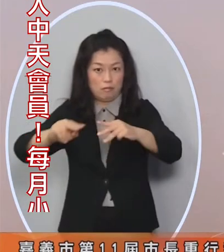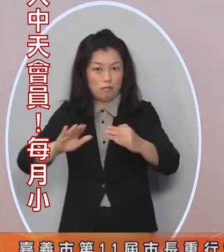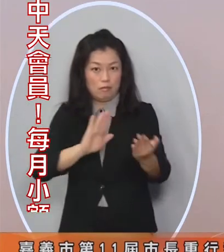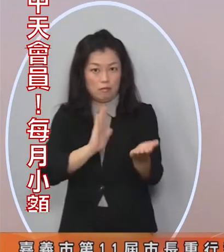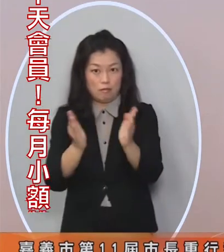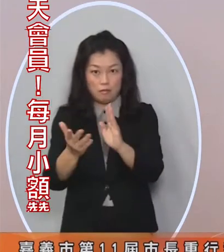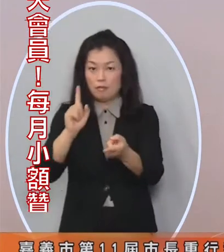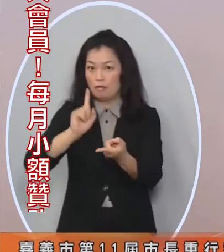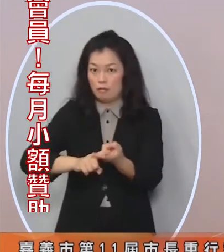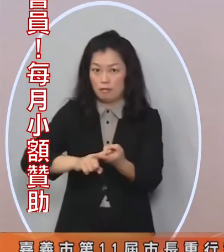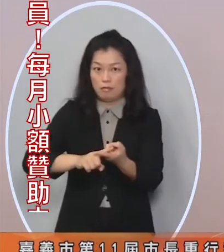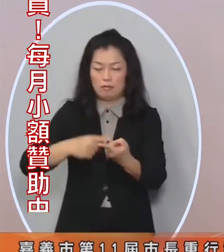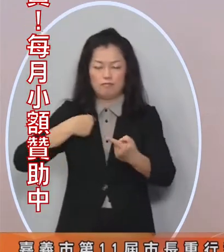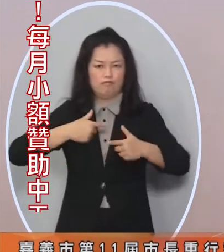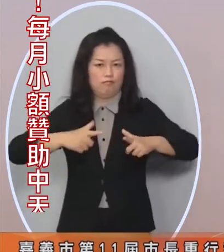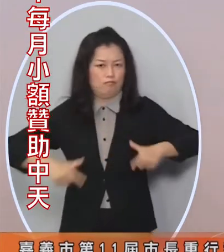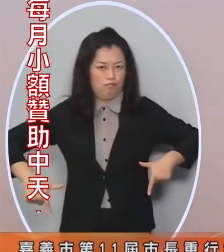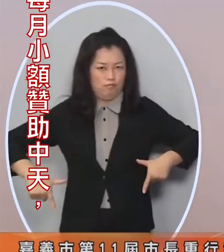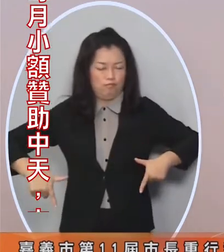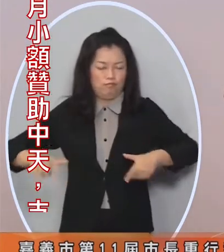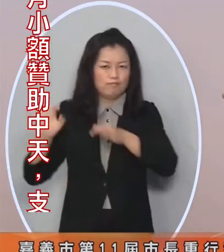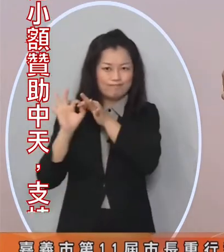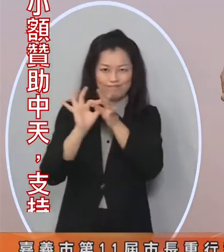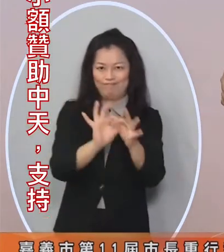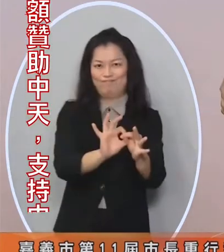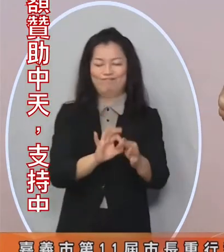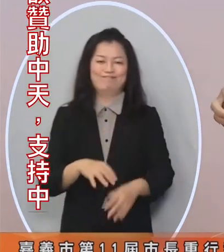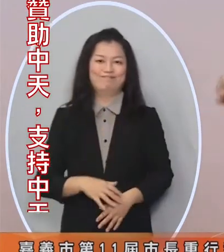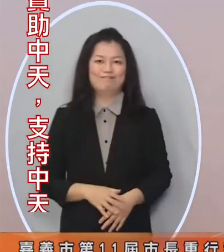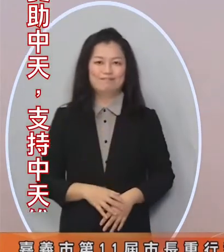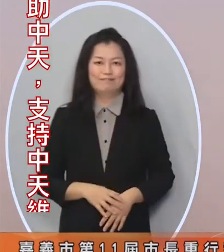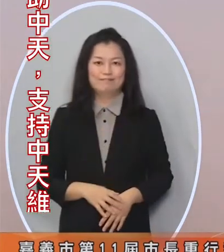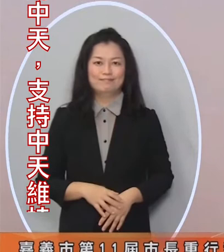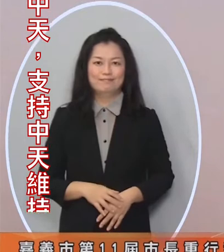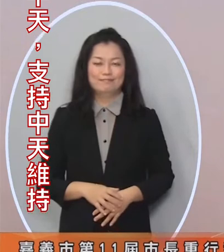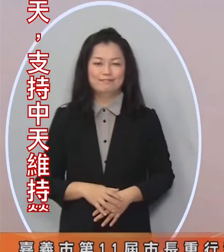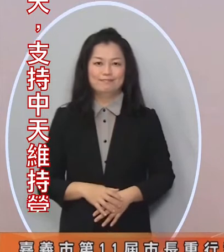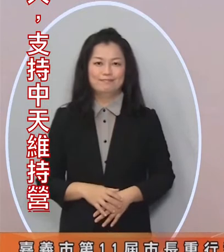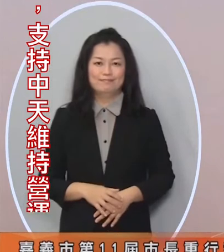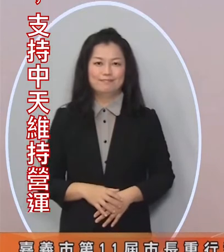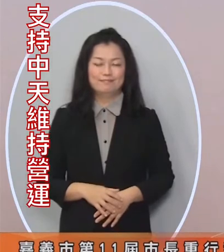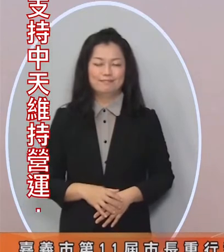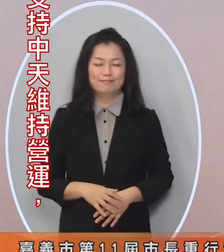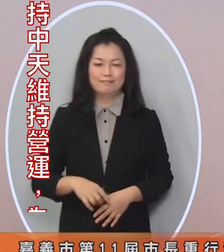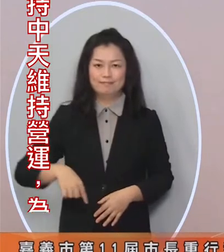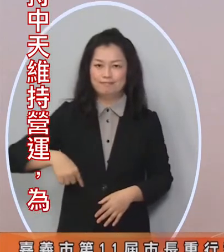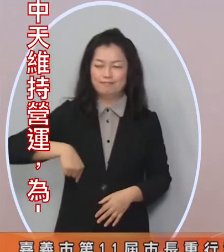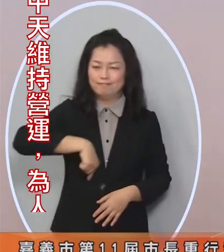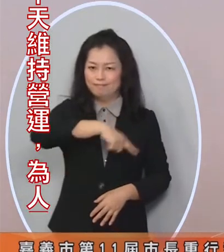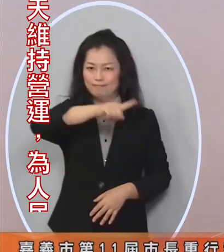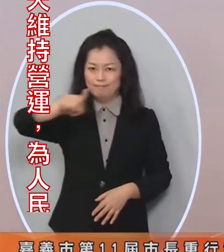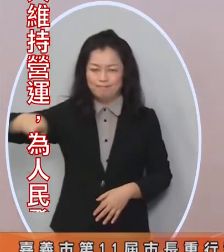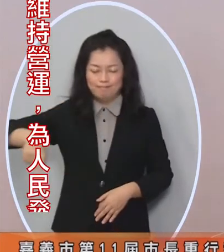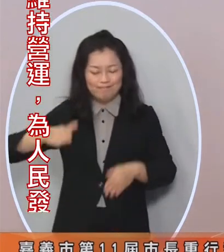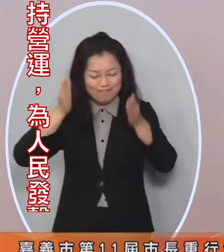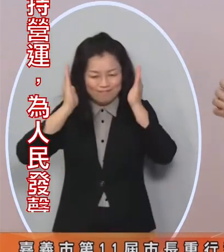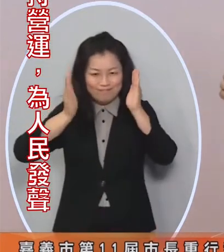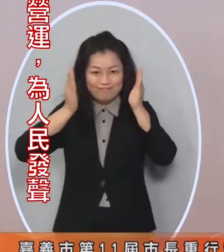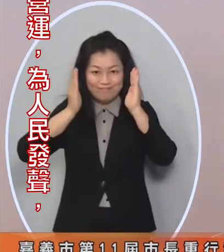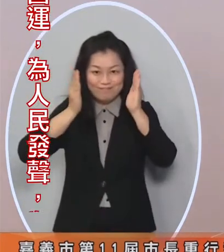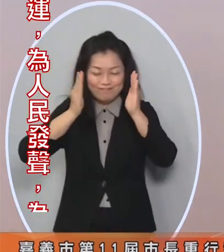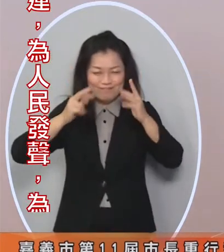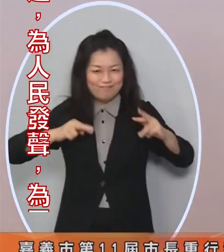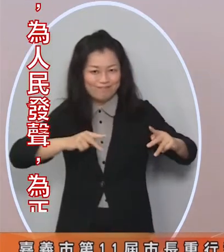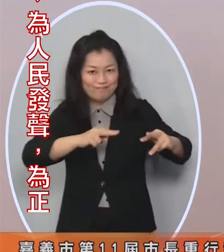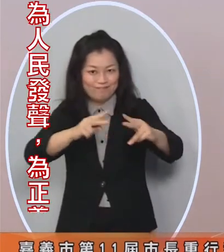敢向前行。过来，就是因为安尼，咱大家人的用心，才看到。这几人